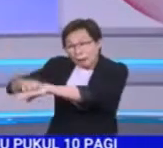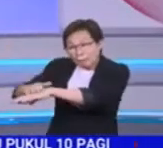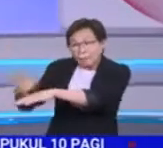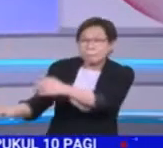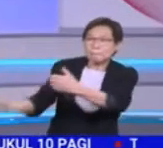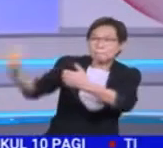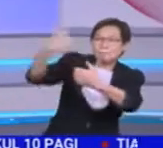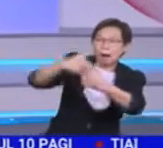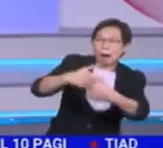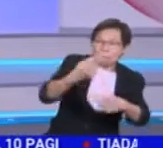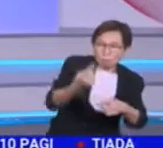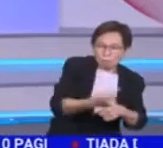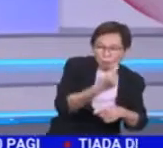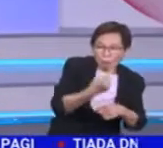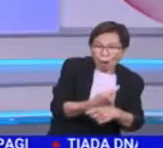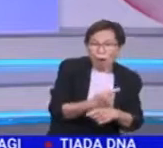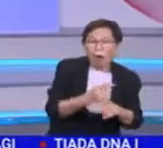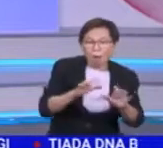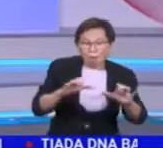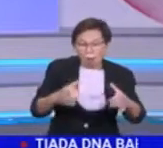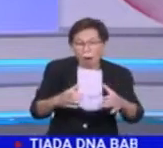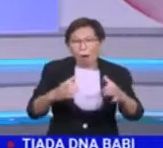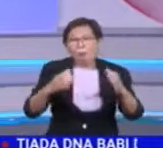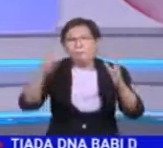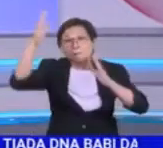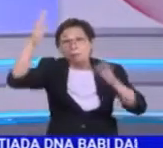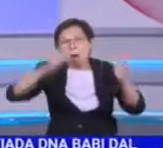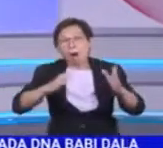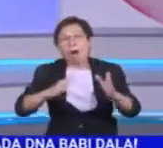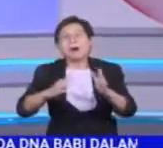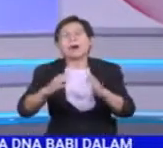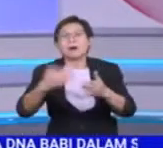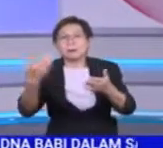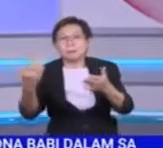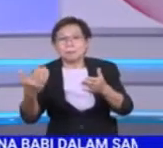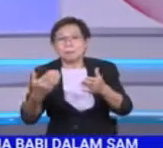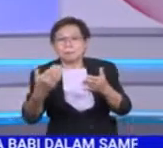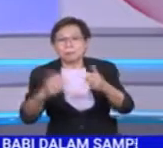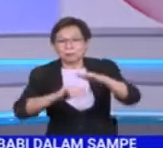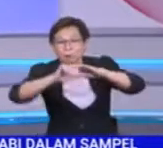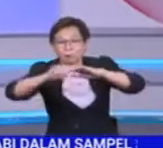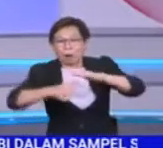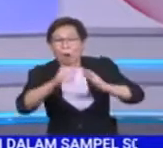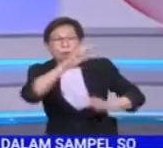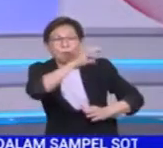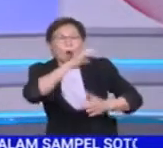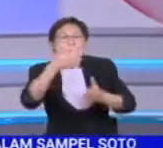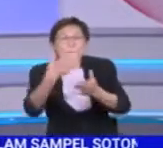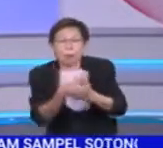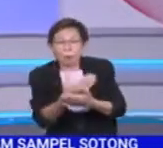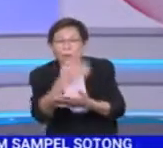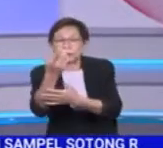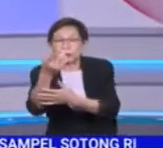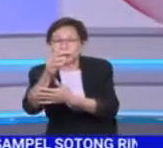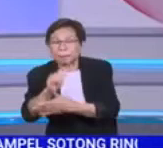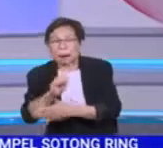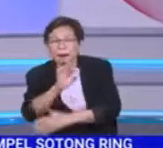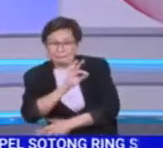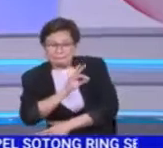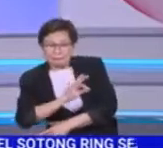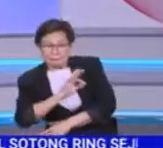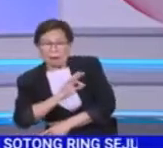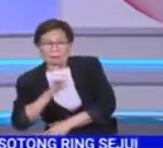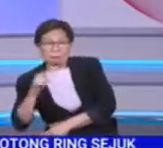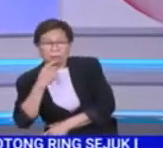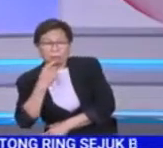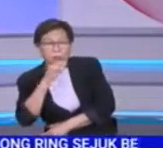pusat skuad kebangsaan di bawah kendalian Ketua Jurulatih Baharu Kim Pan Gon. Menurut Safiq, dia akan manfaatkan sebaik mungkin peluang